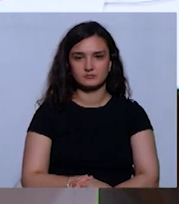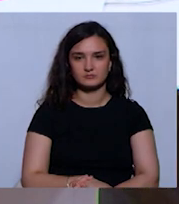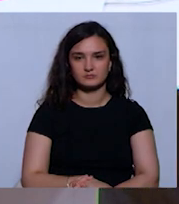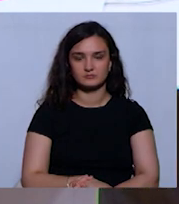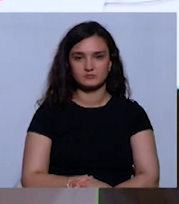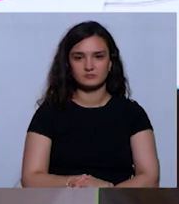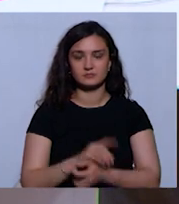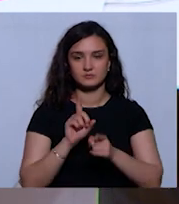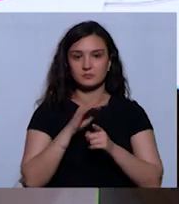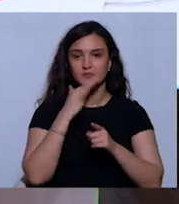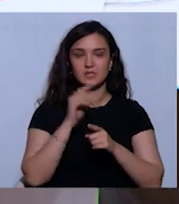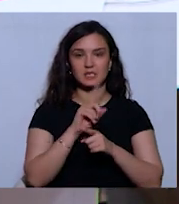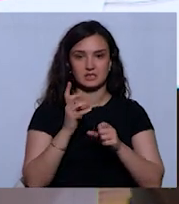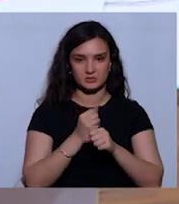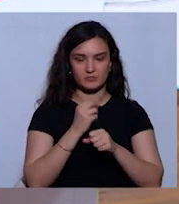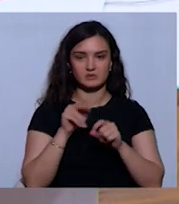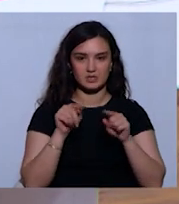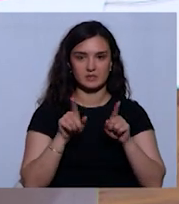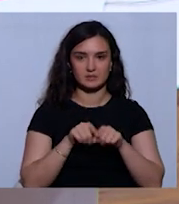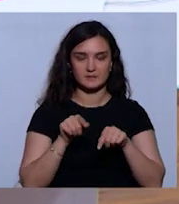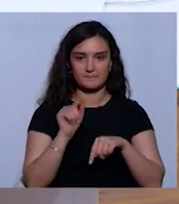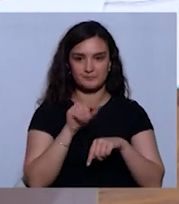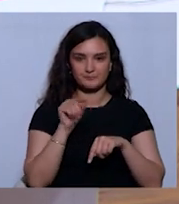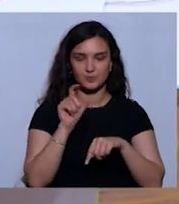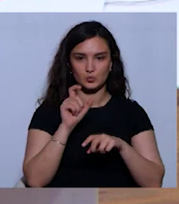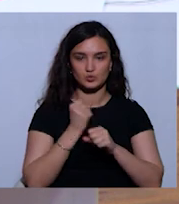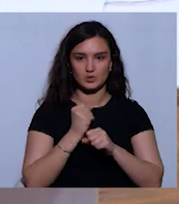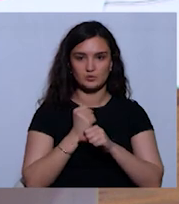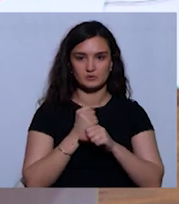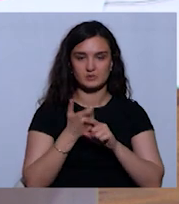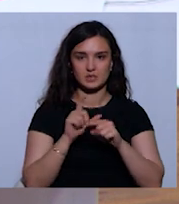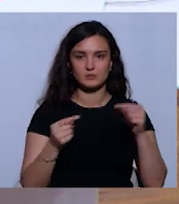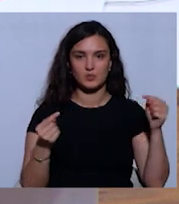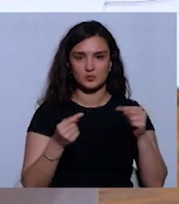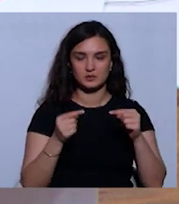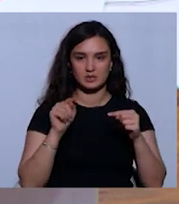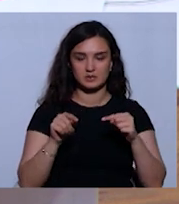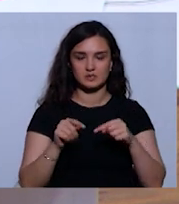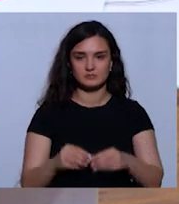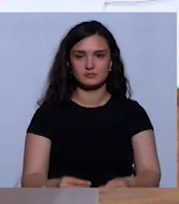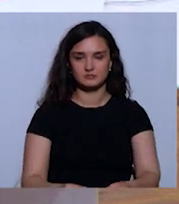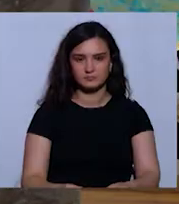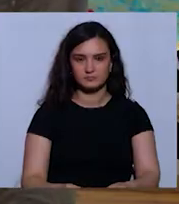ასე იპოვეთ ბევრ რაღაცას. ახა კაც, ძილურჩები ძალიან მოუხდა ეს.